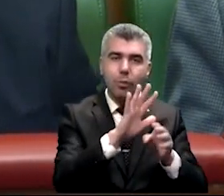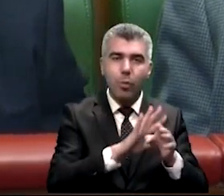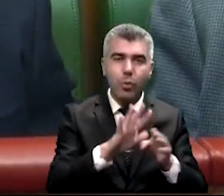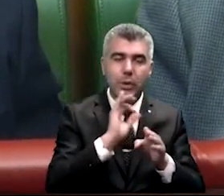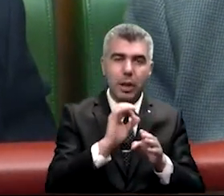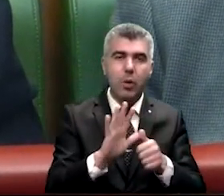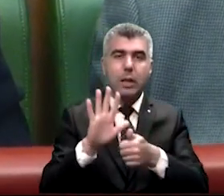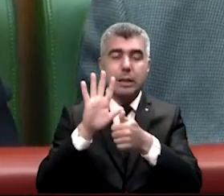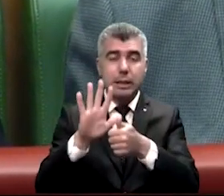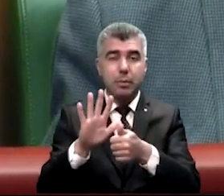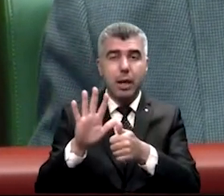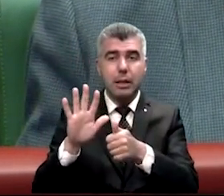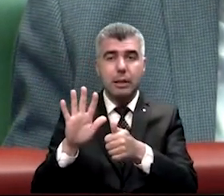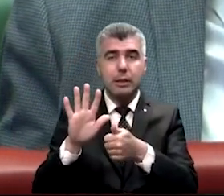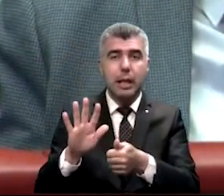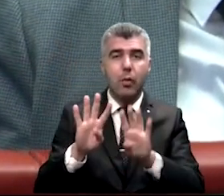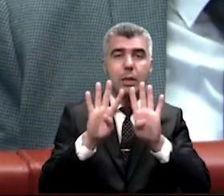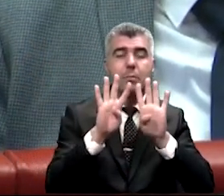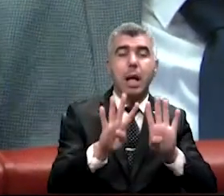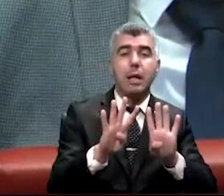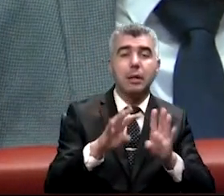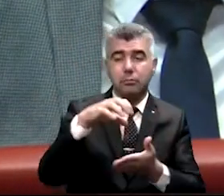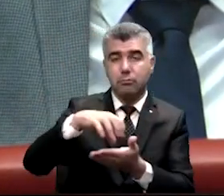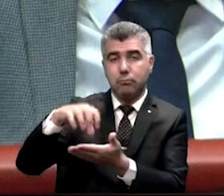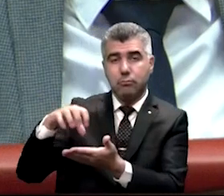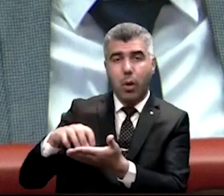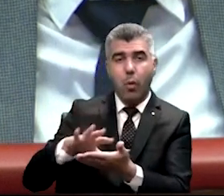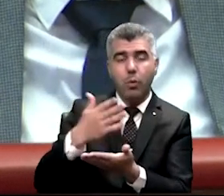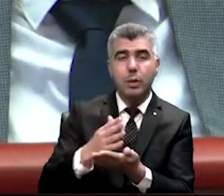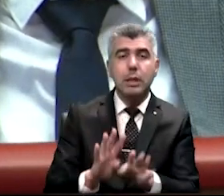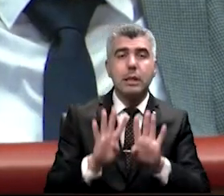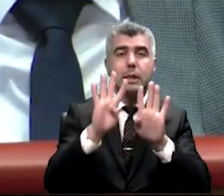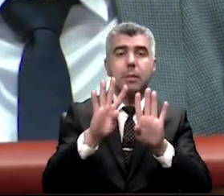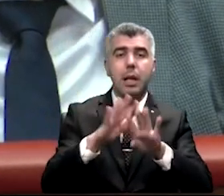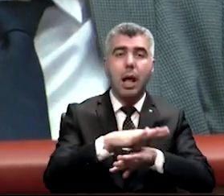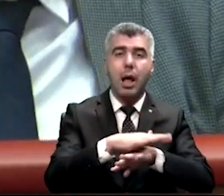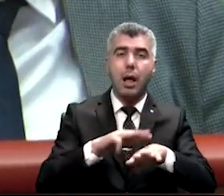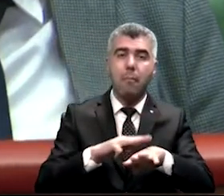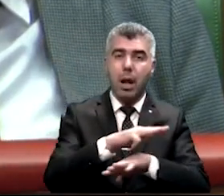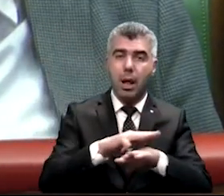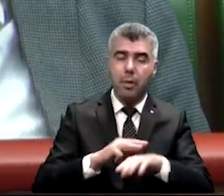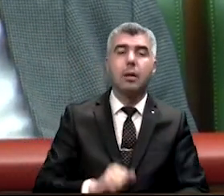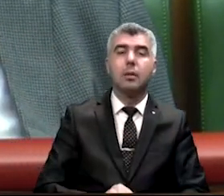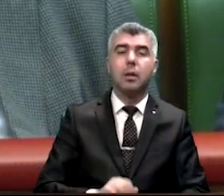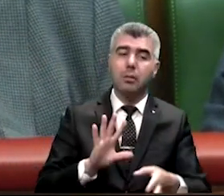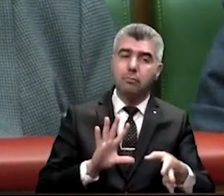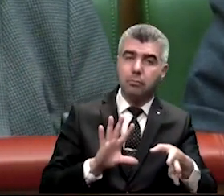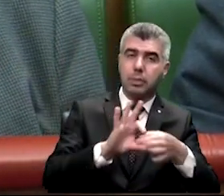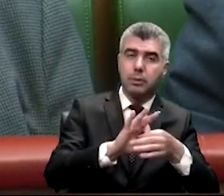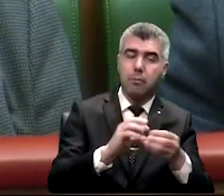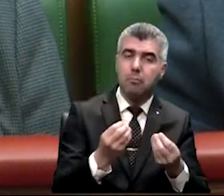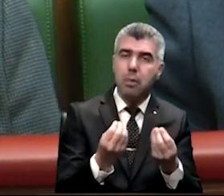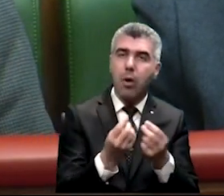عن 686 قطعه مجهزه همت ثمان عملات شراكه مع القطاعين العام